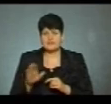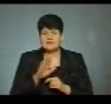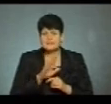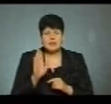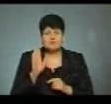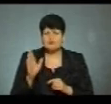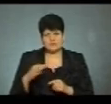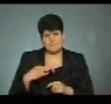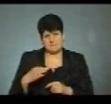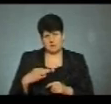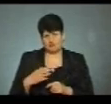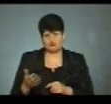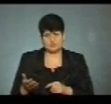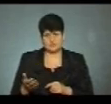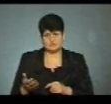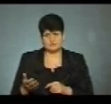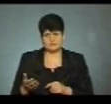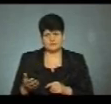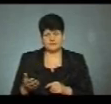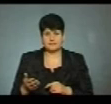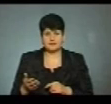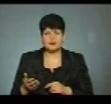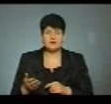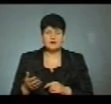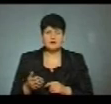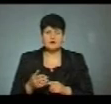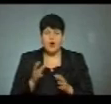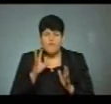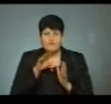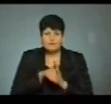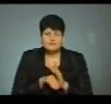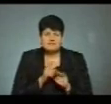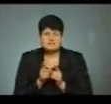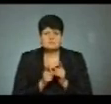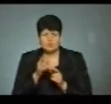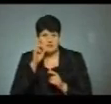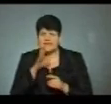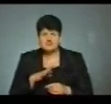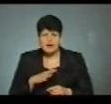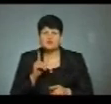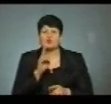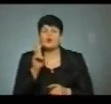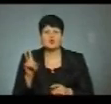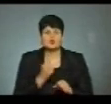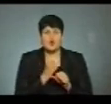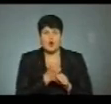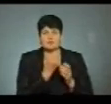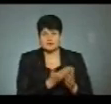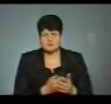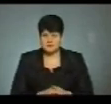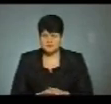бути байдужим і включатися в процеси змін цієї держави, а не очікувати, що хтось зробить за вас це